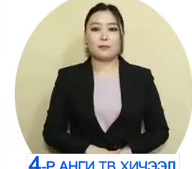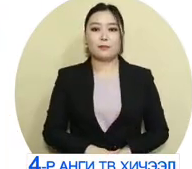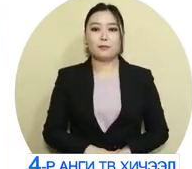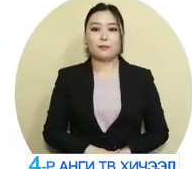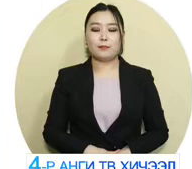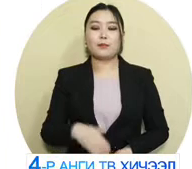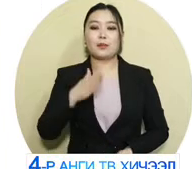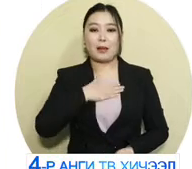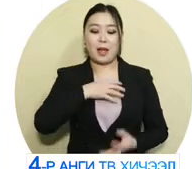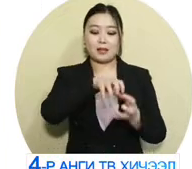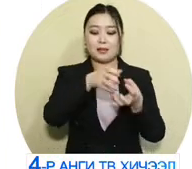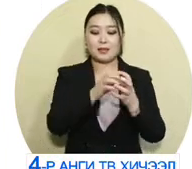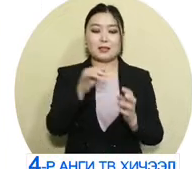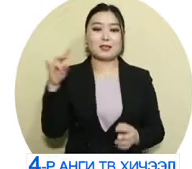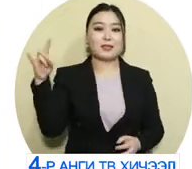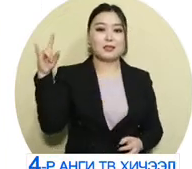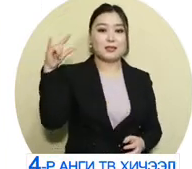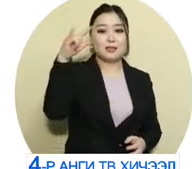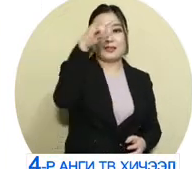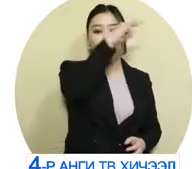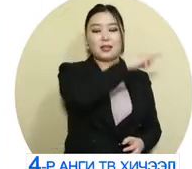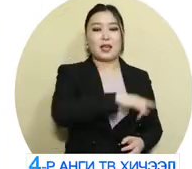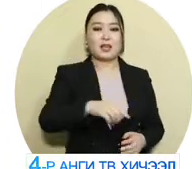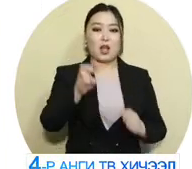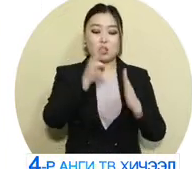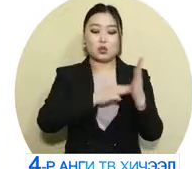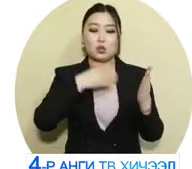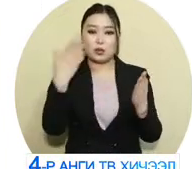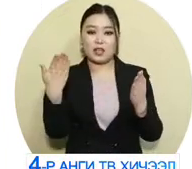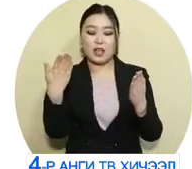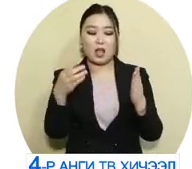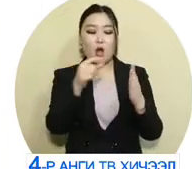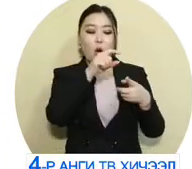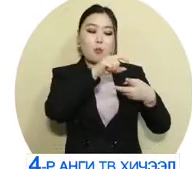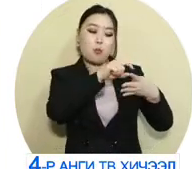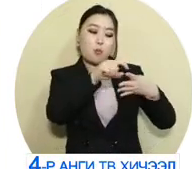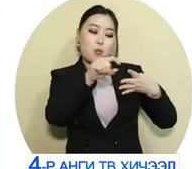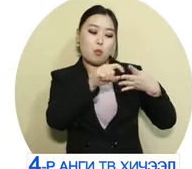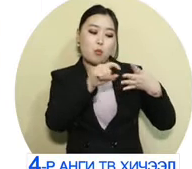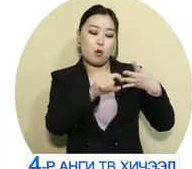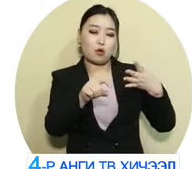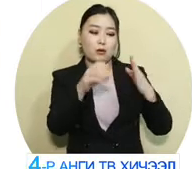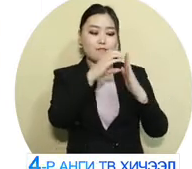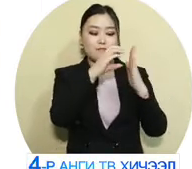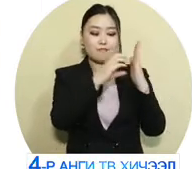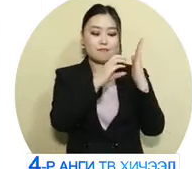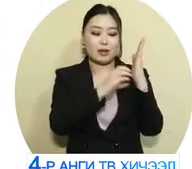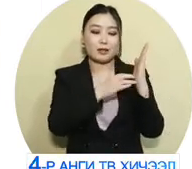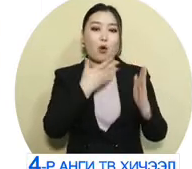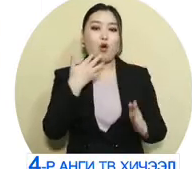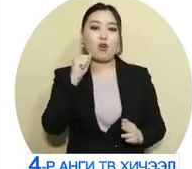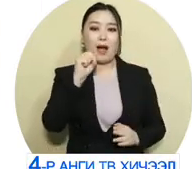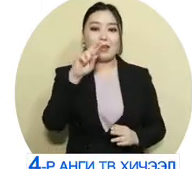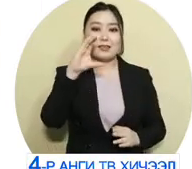За, намайг сансарт нисгэр шүлгийн мөр бадаг өнг аяссыг хэдүүлээ танилцъя.